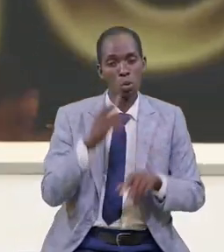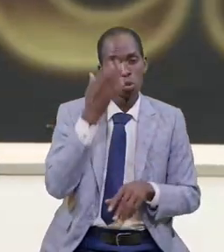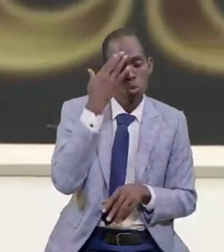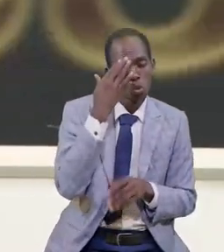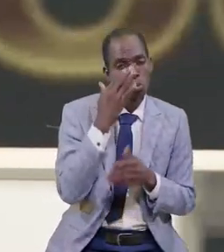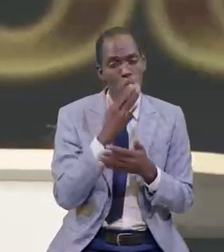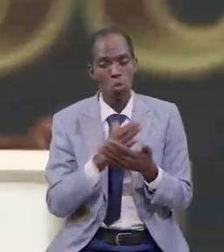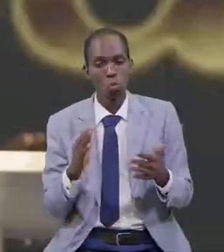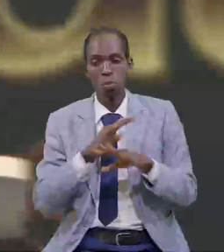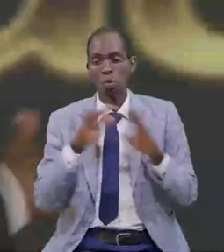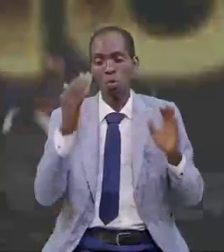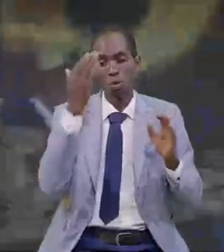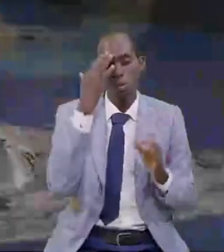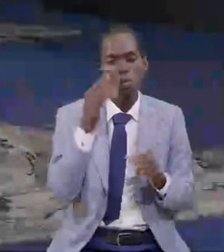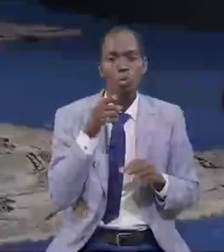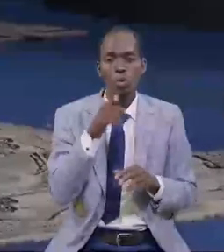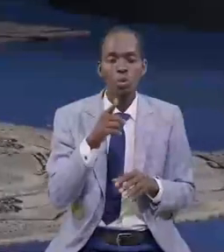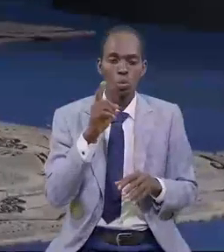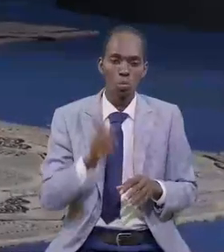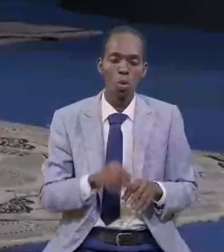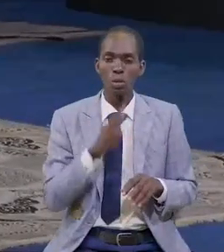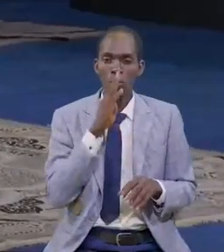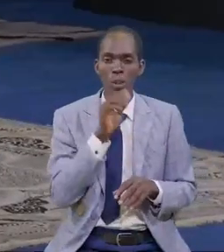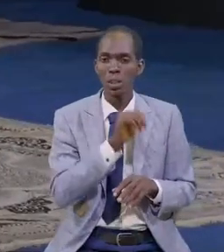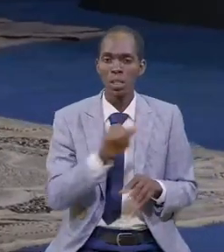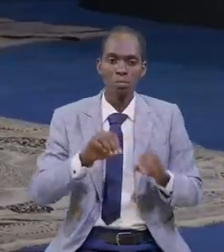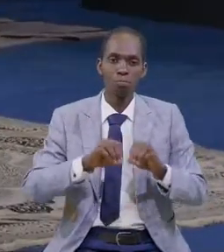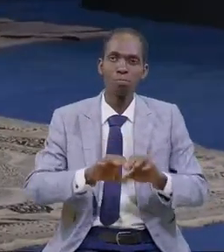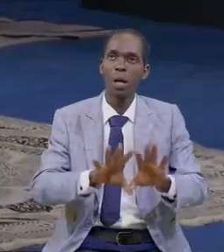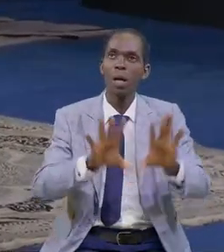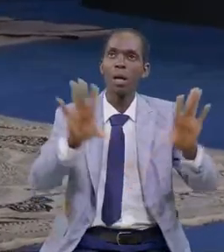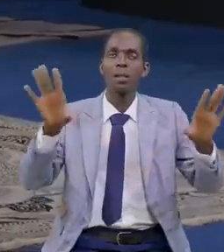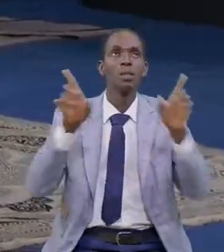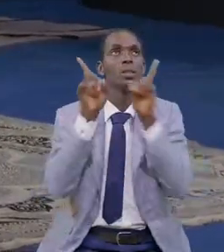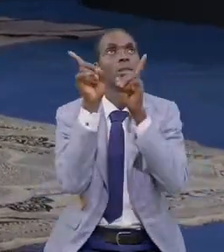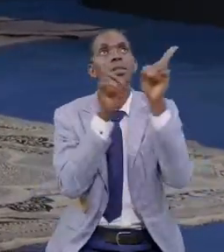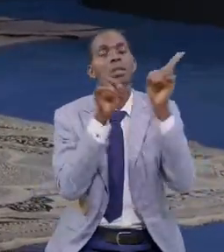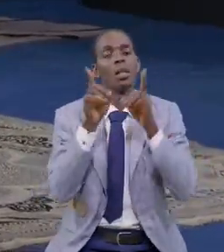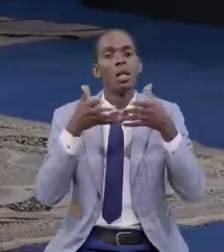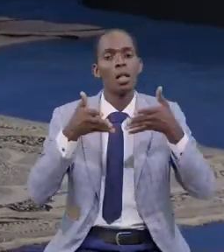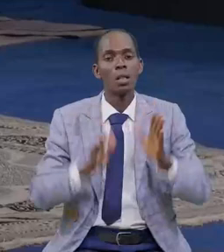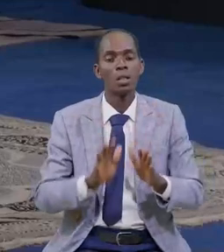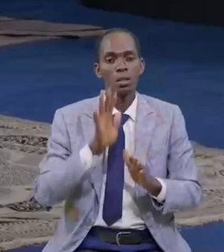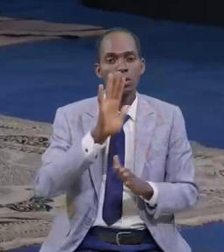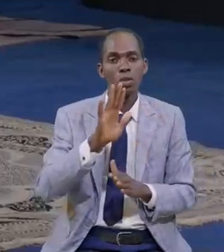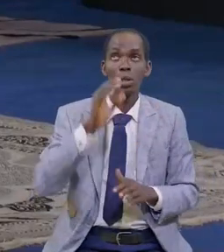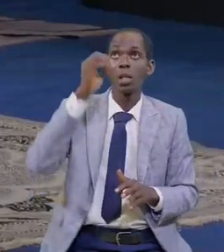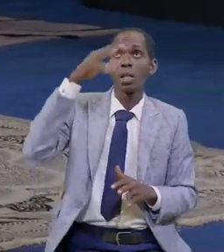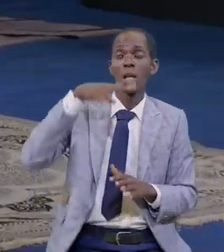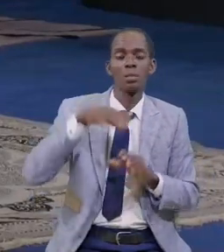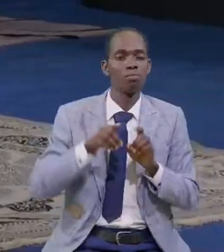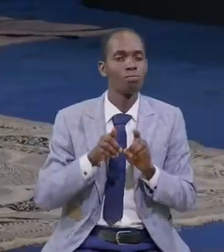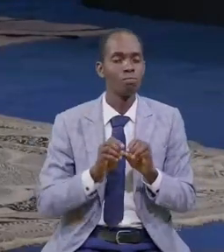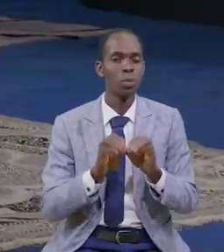connaissez pas vous allez vouloir être une étoile brillante que votre lumière s Luise parmi les